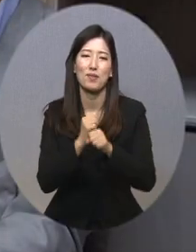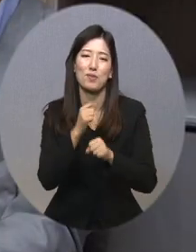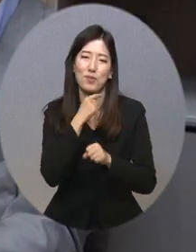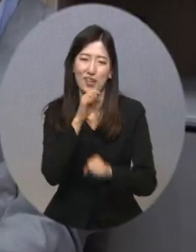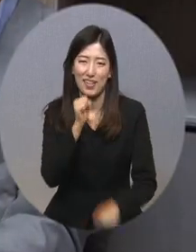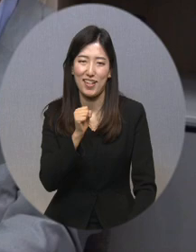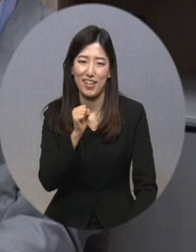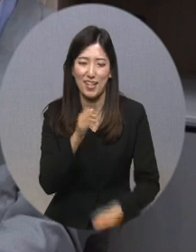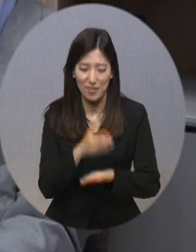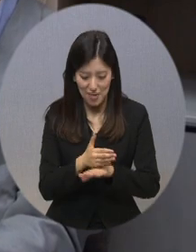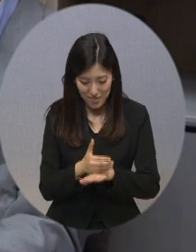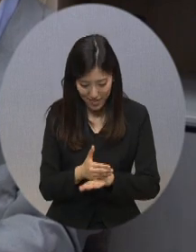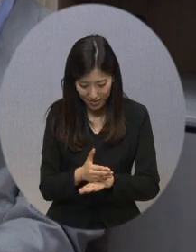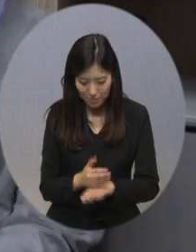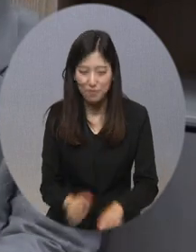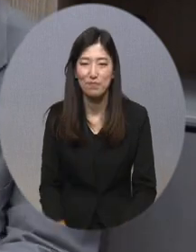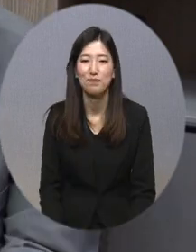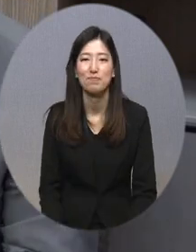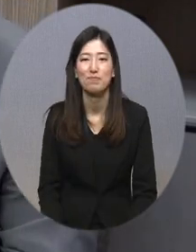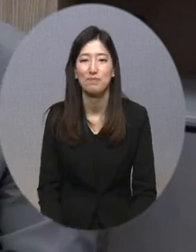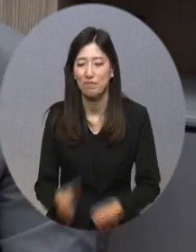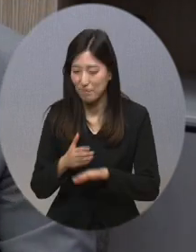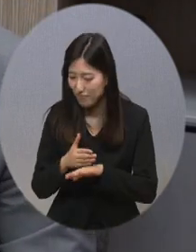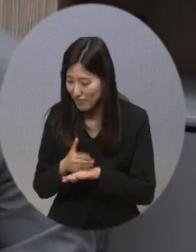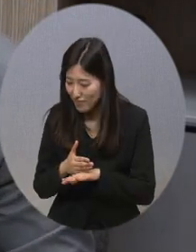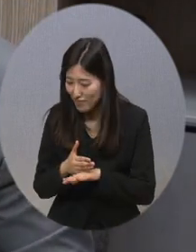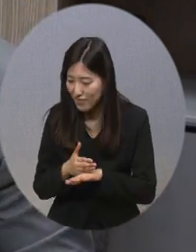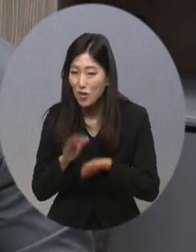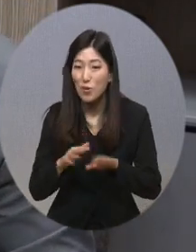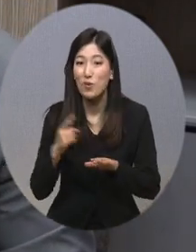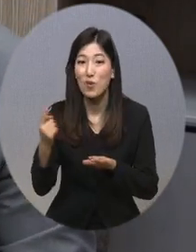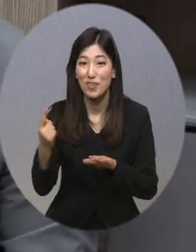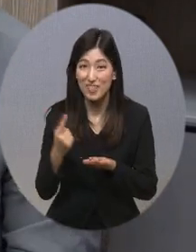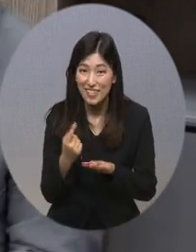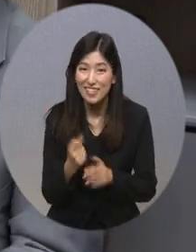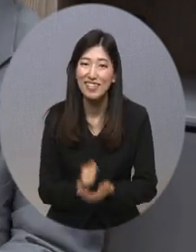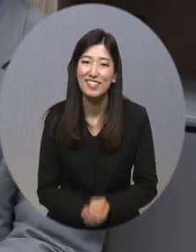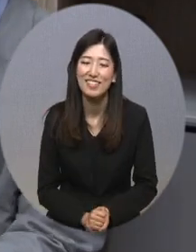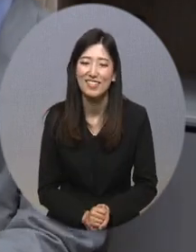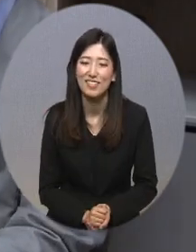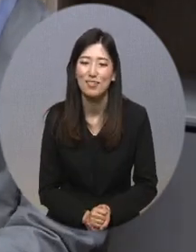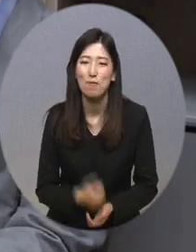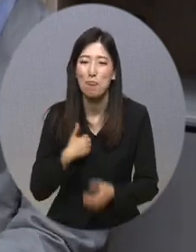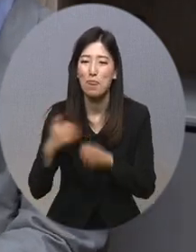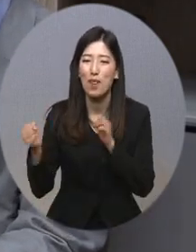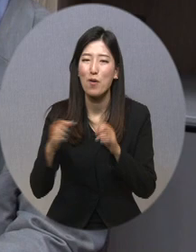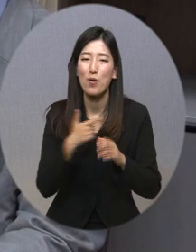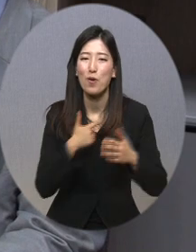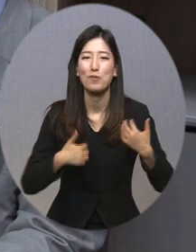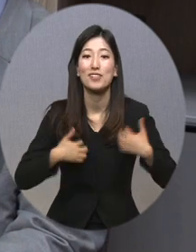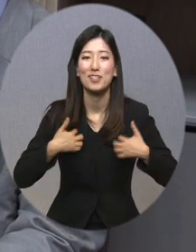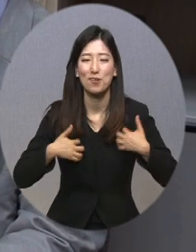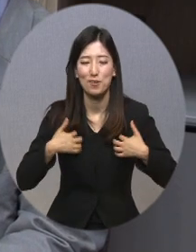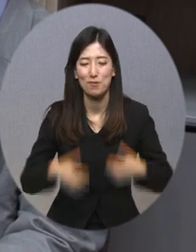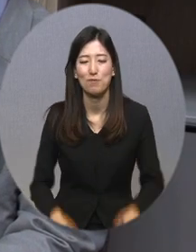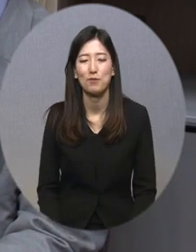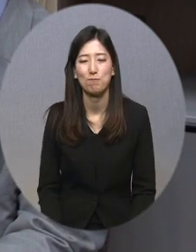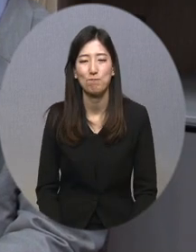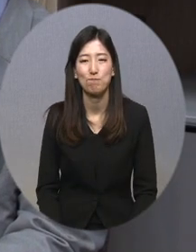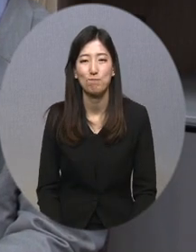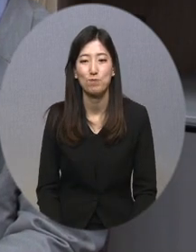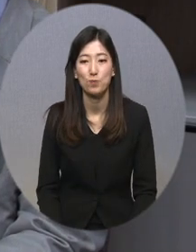네, 감사합니다. 예, 감사합니다. 네, 오늘 오셔서 아주 저도 그 대화가 즐거웠고요. 네. 또